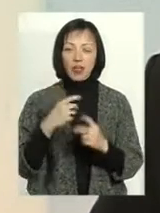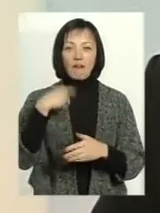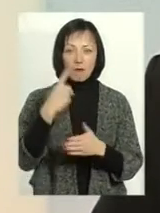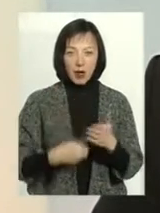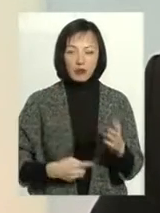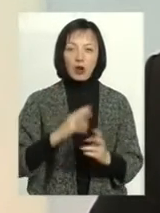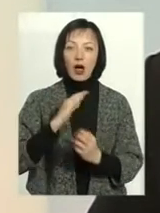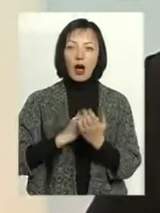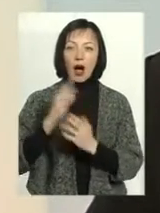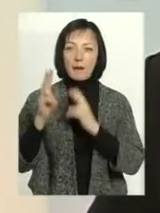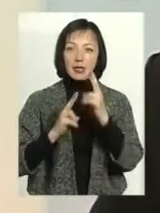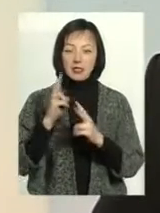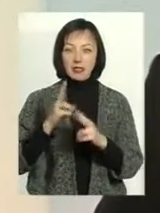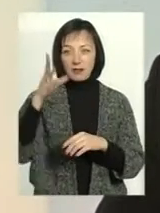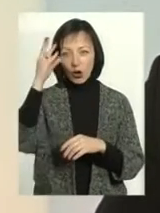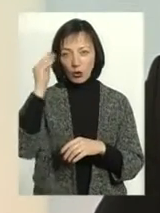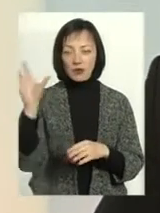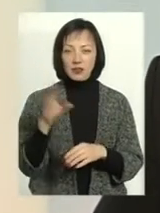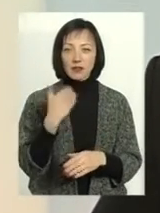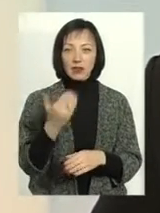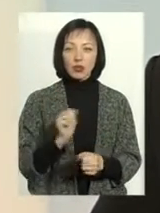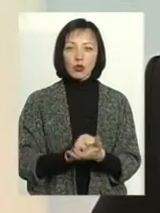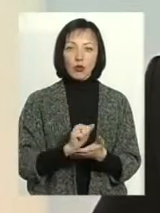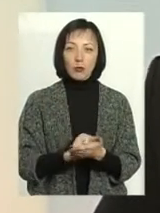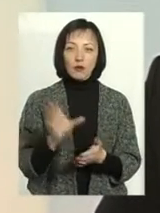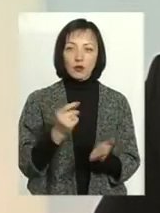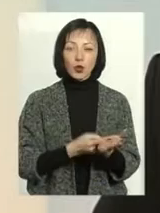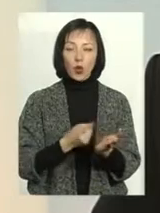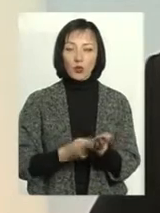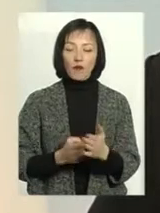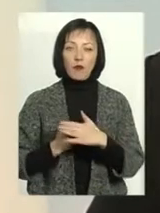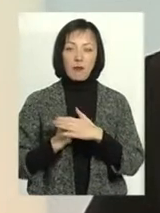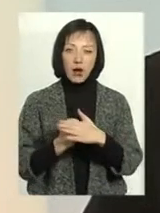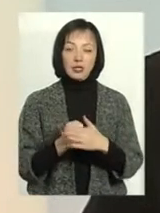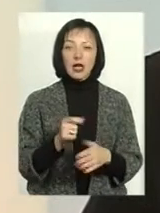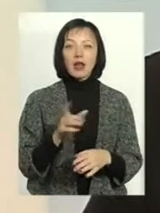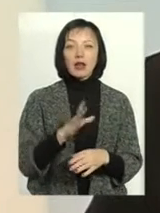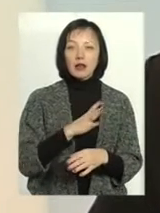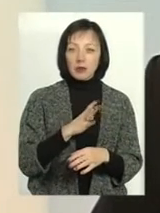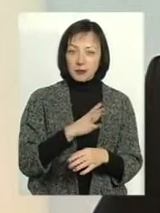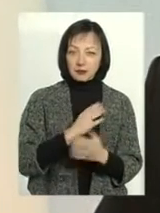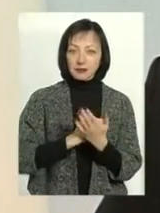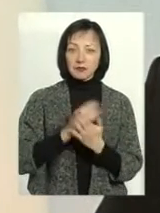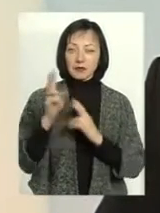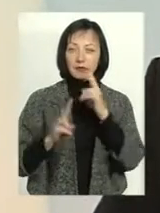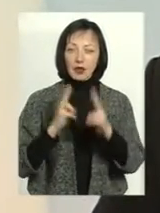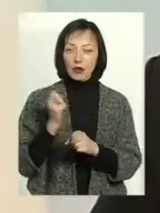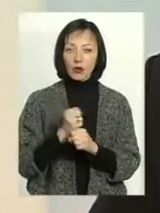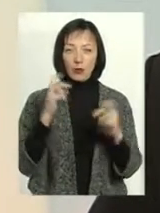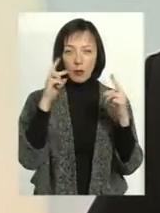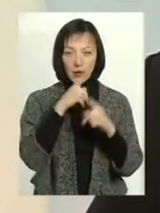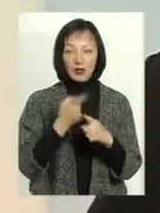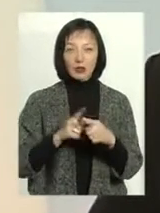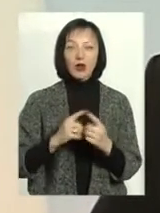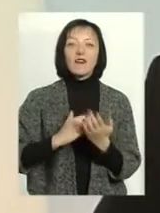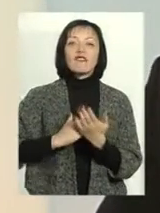що апеляційний суд врахує всі ваші документи, всю вашу доказову базу. Трапляється іноді, що апеляційний суд робить якісь помилки, для того